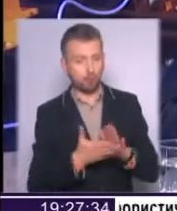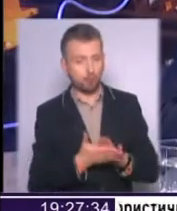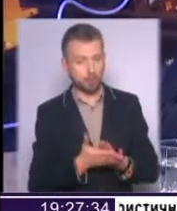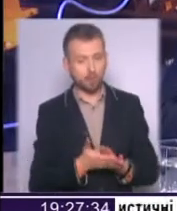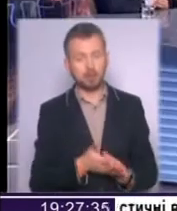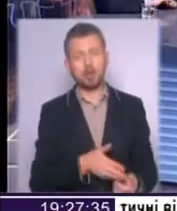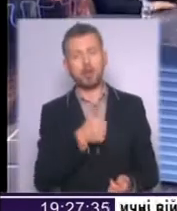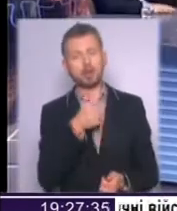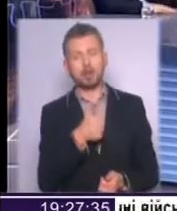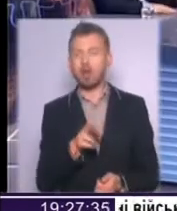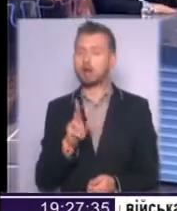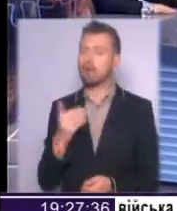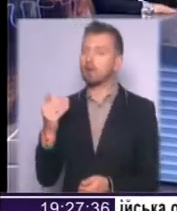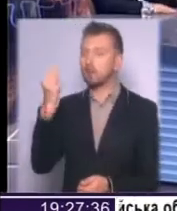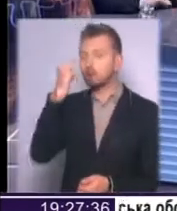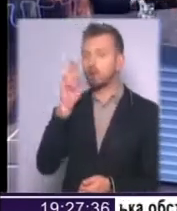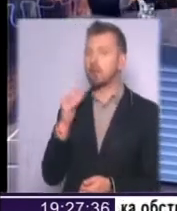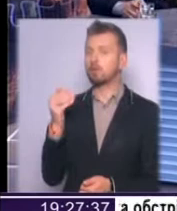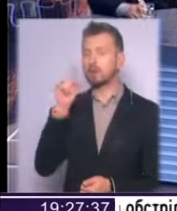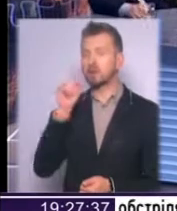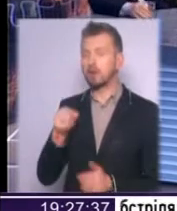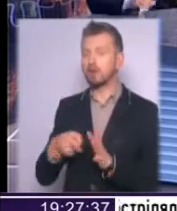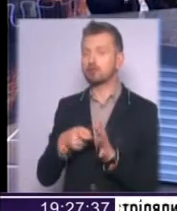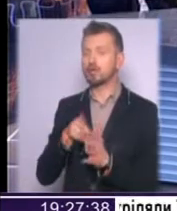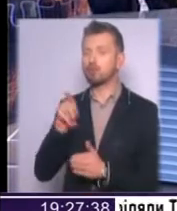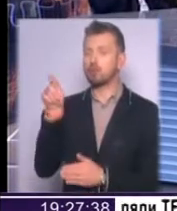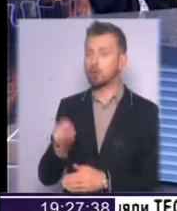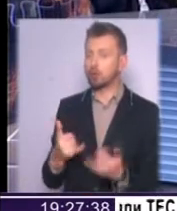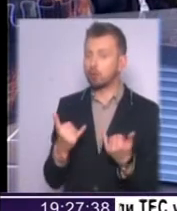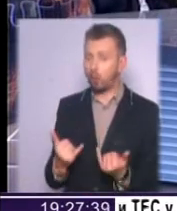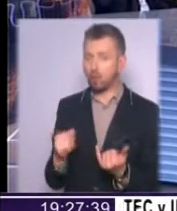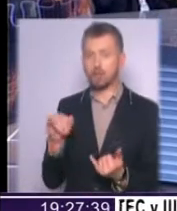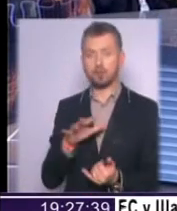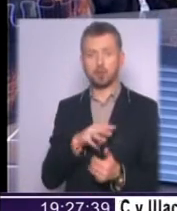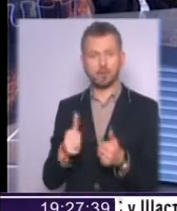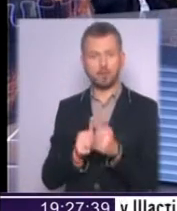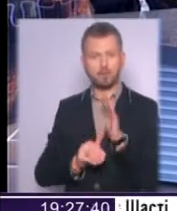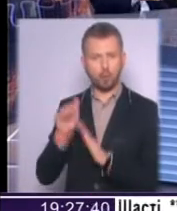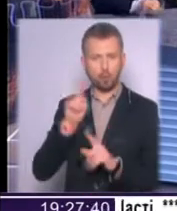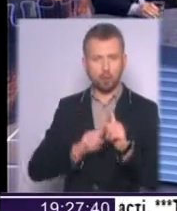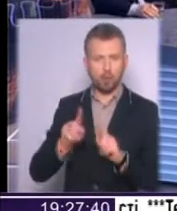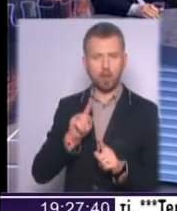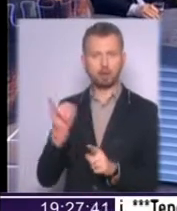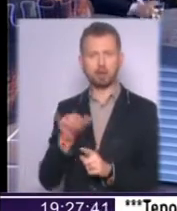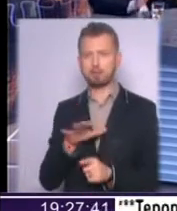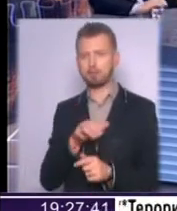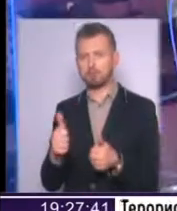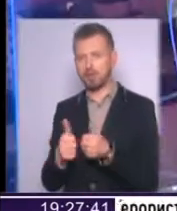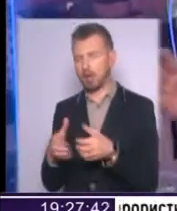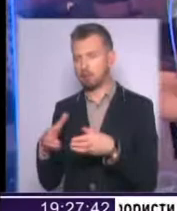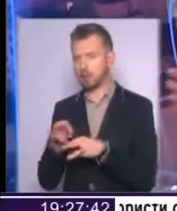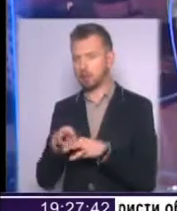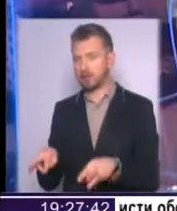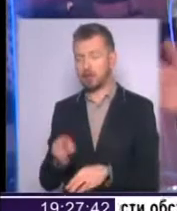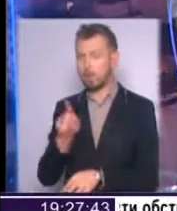прем'єр думаєте, говорить. Як ви думаєте, як ви знаєте, оті шахтарі, які приїхали сьогодні і були біля Верховної Ради, і біля Кабінету міністрів, от